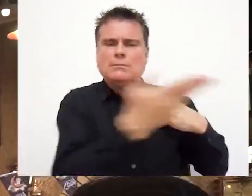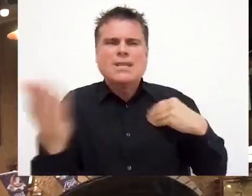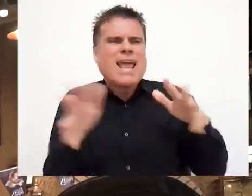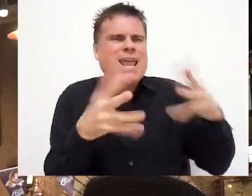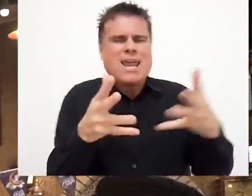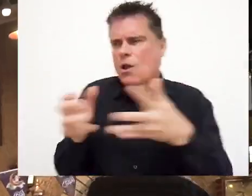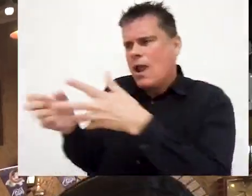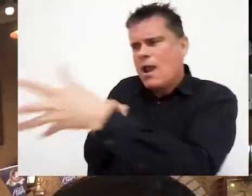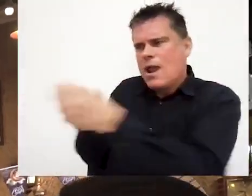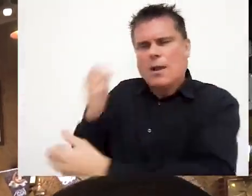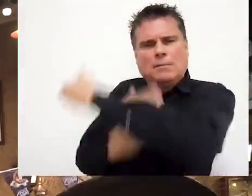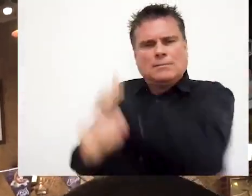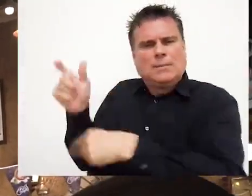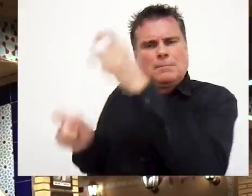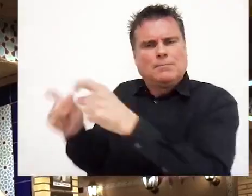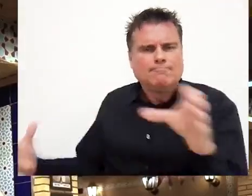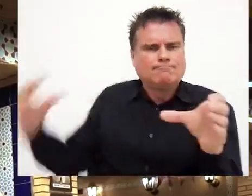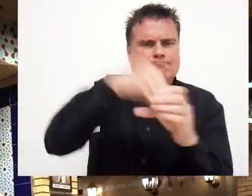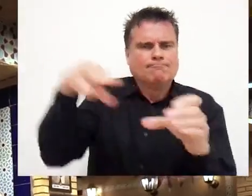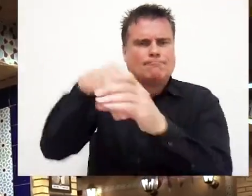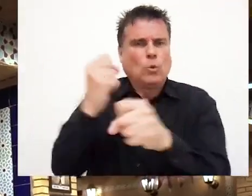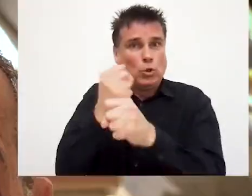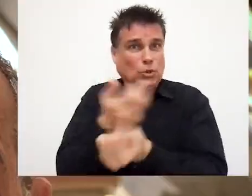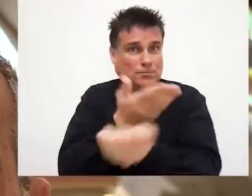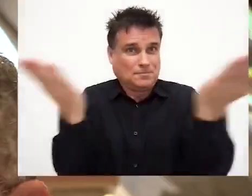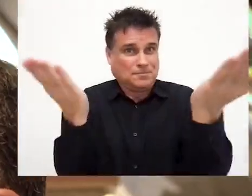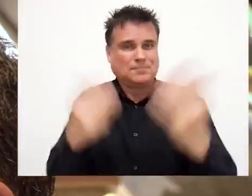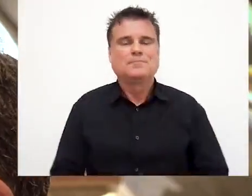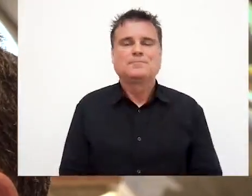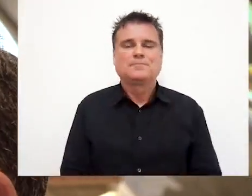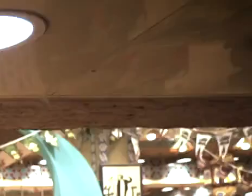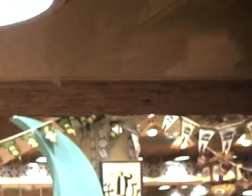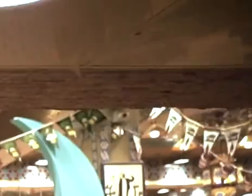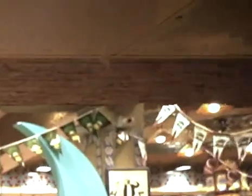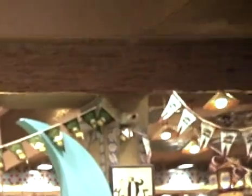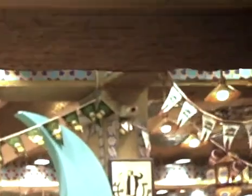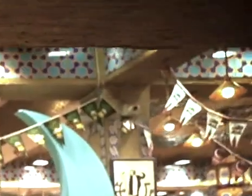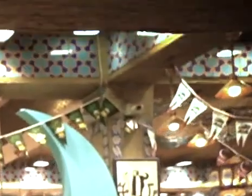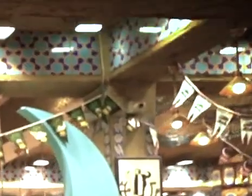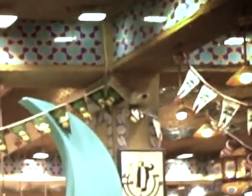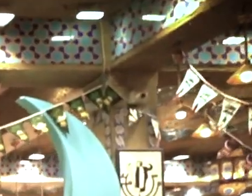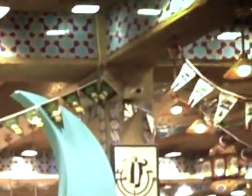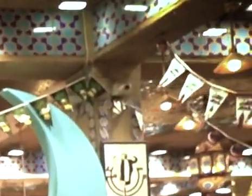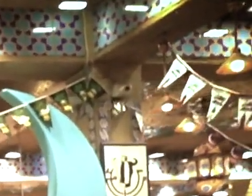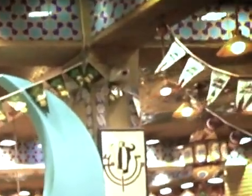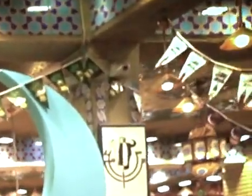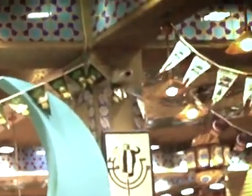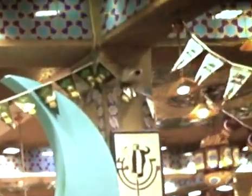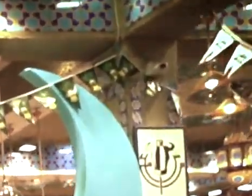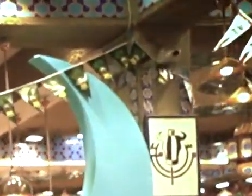she helped run a workshop to encourage business owners to employ people with disabilities.